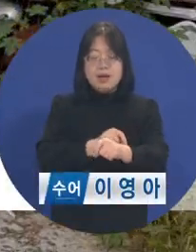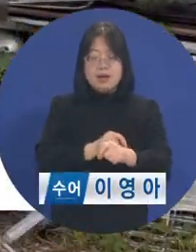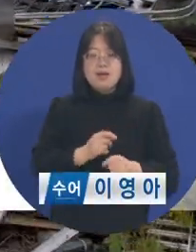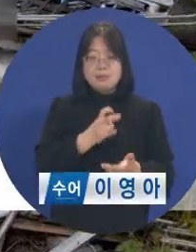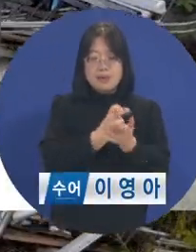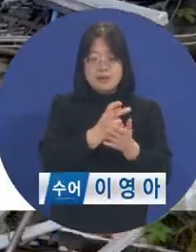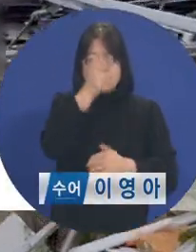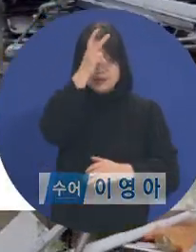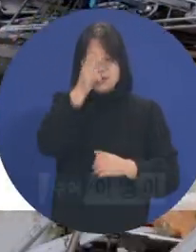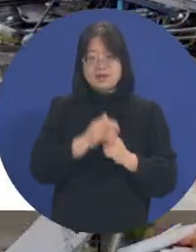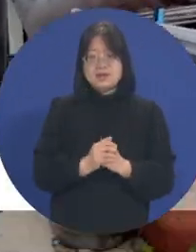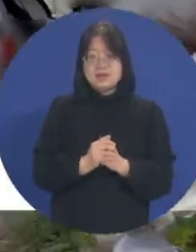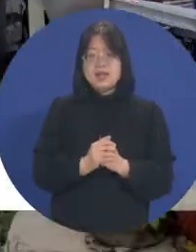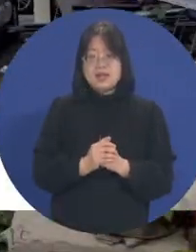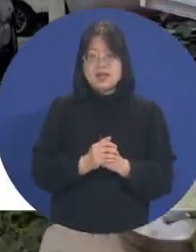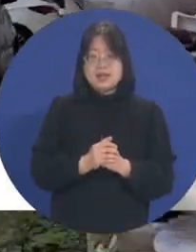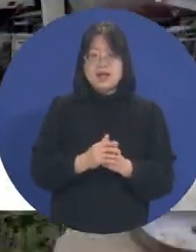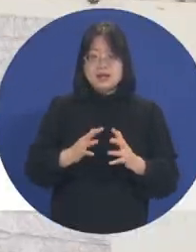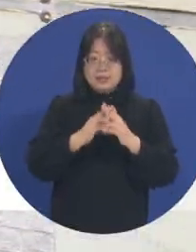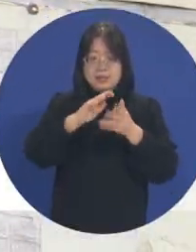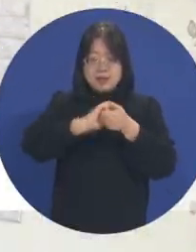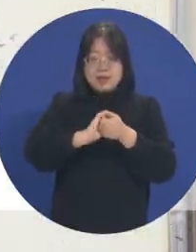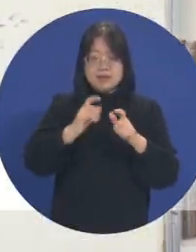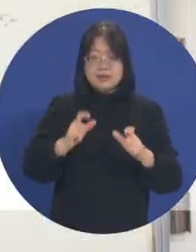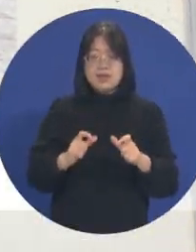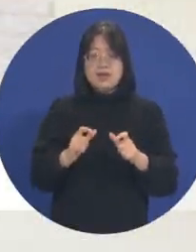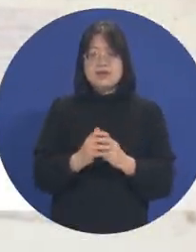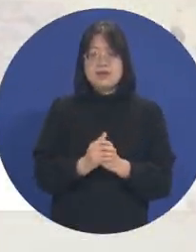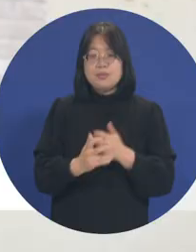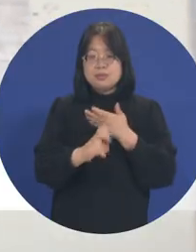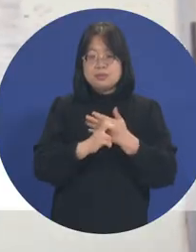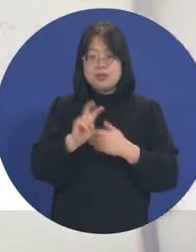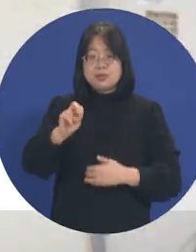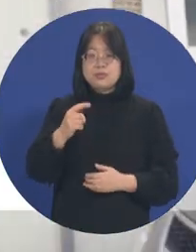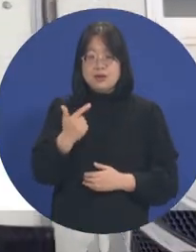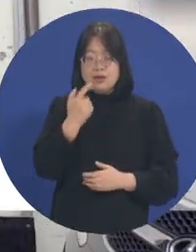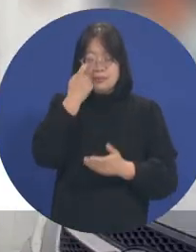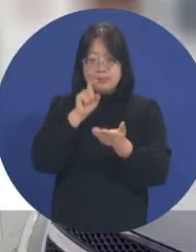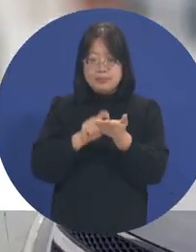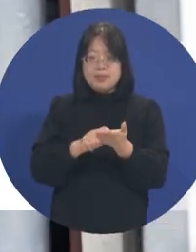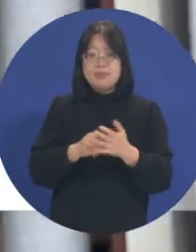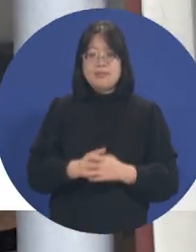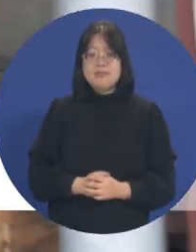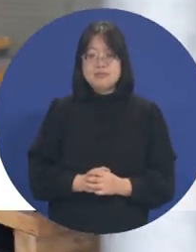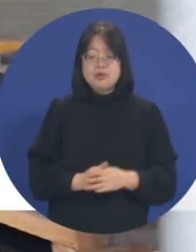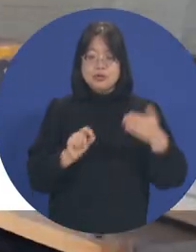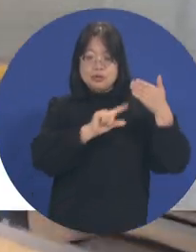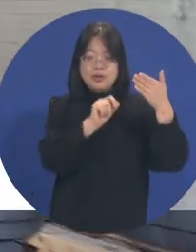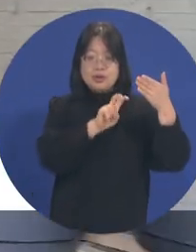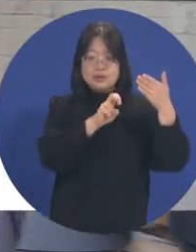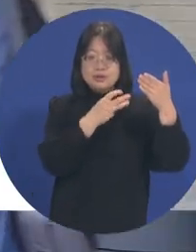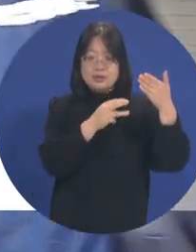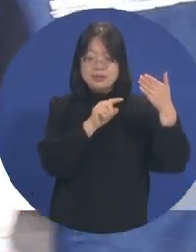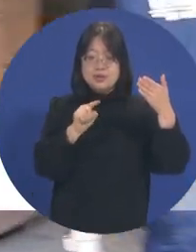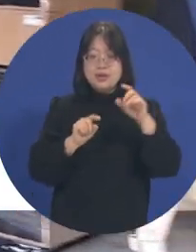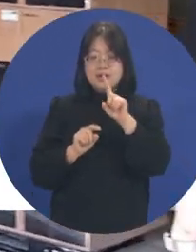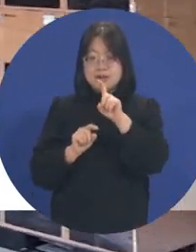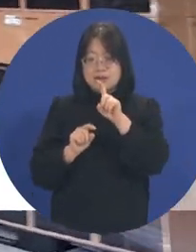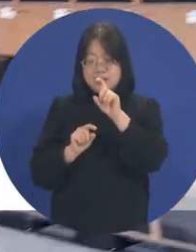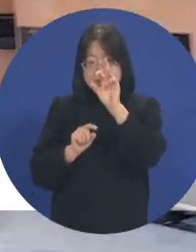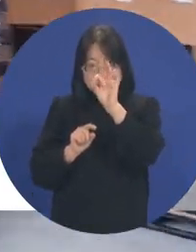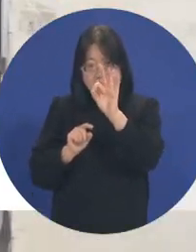경기도 특별사법 경찰단이 돈의 개발제한 구역에서의 불법행위 26건을 적발했습니다 지난 9월